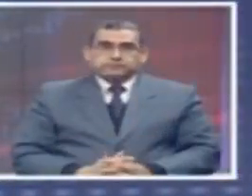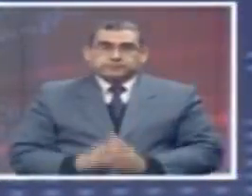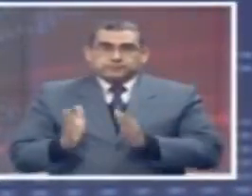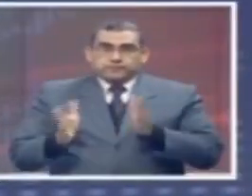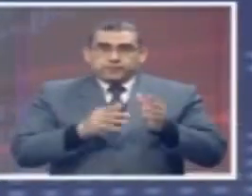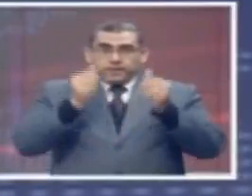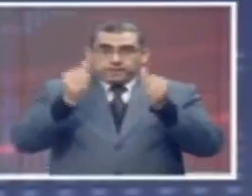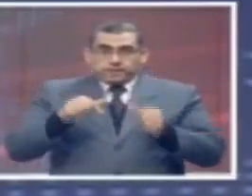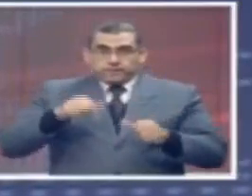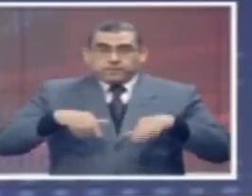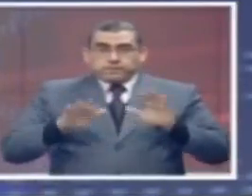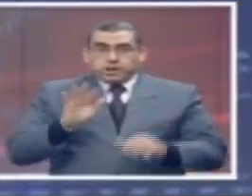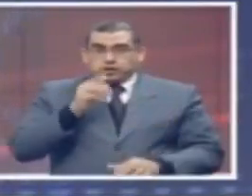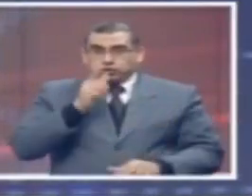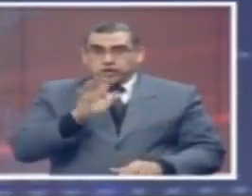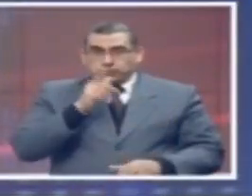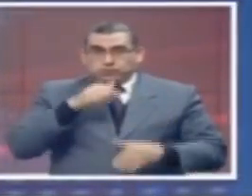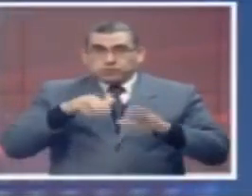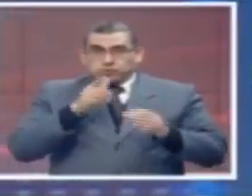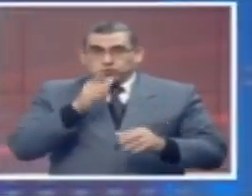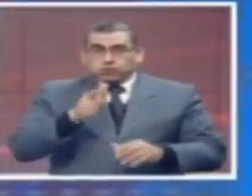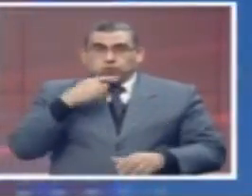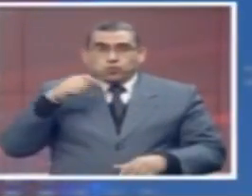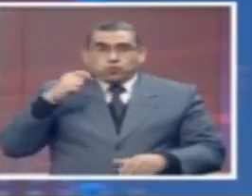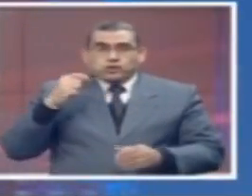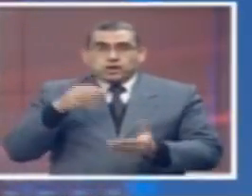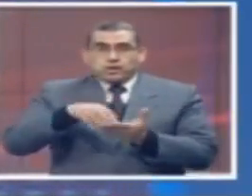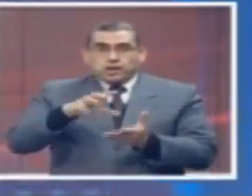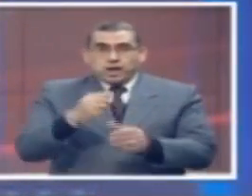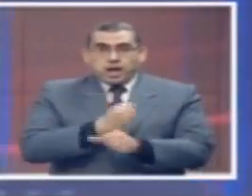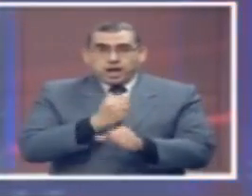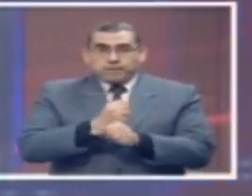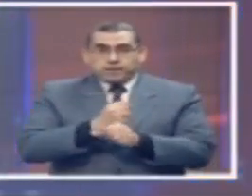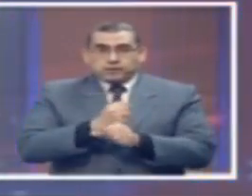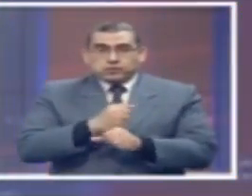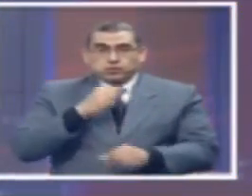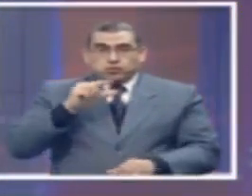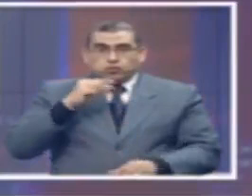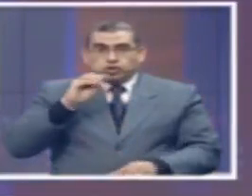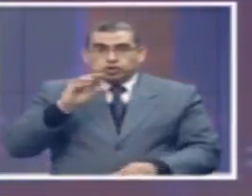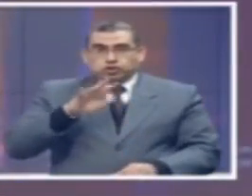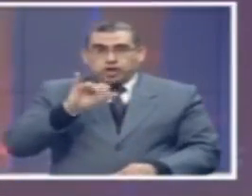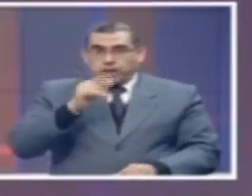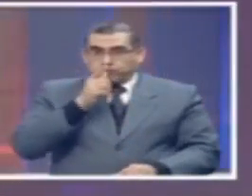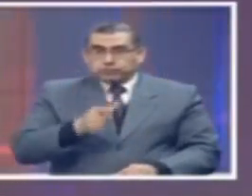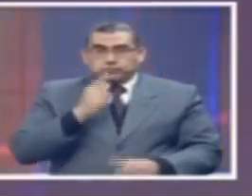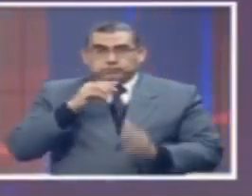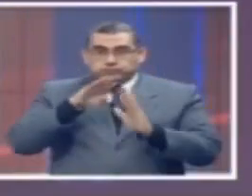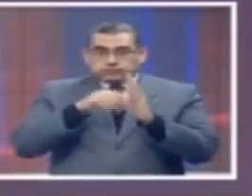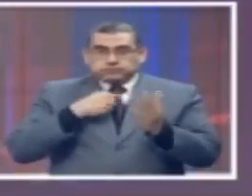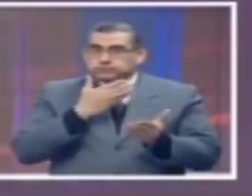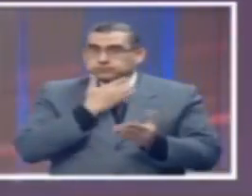وفي بيانه أمام الجلسة العامة لمجلس النواب، أكد وزير قطاع الأعمال العام الدكتور هشام توفيق أنه